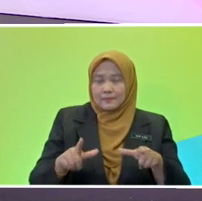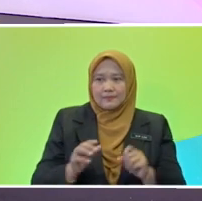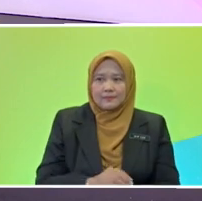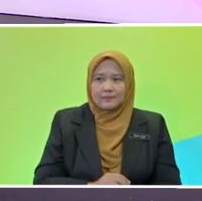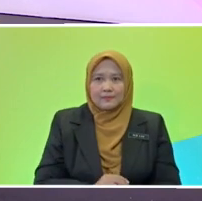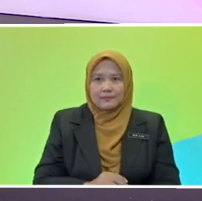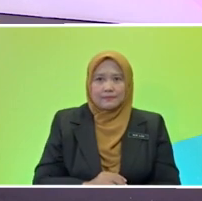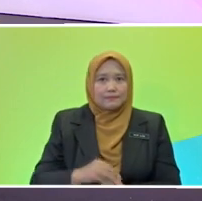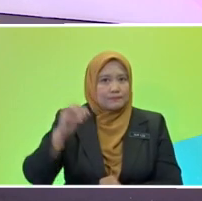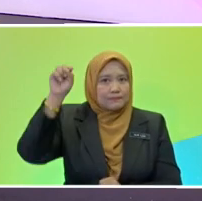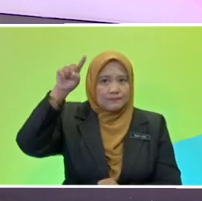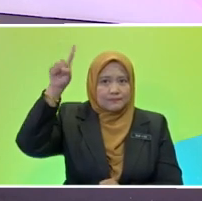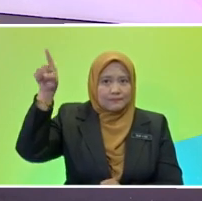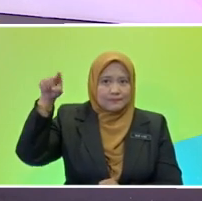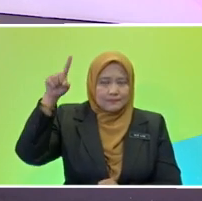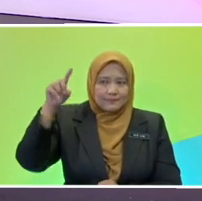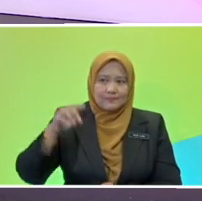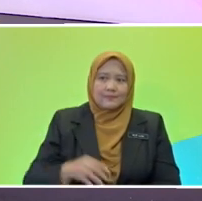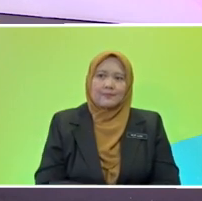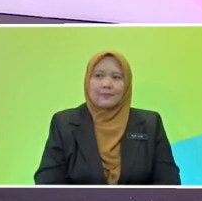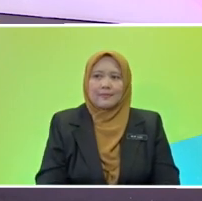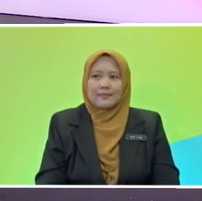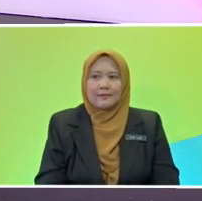matahari bunga matahari